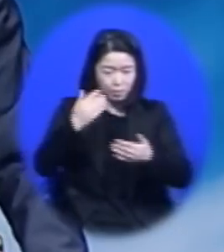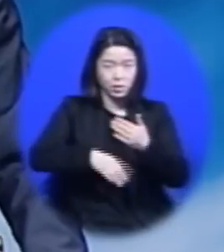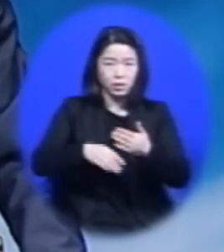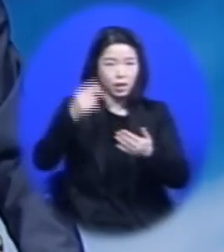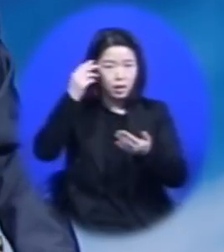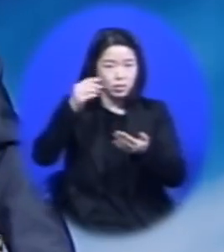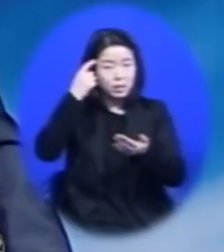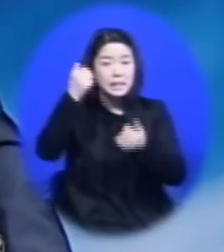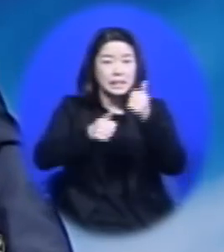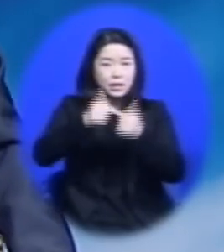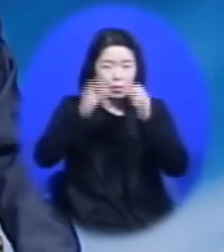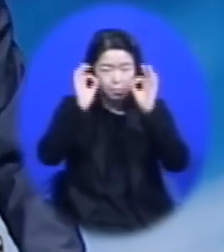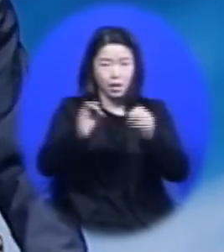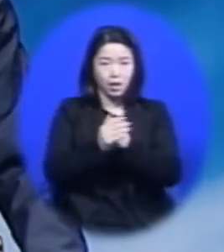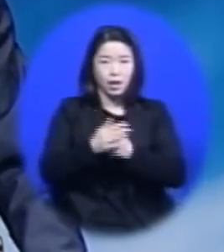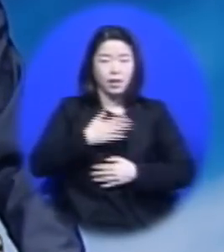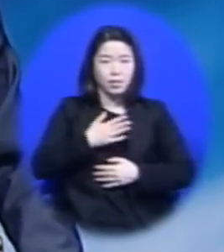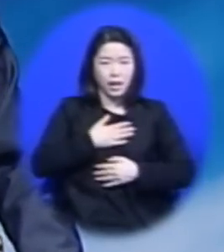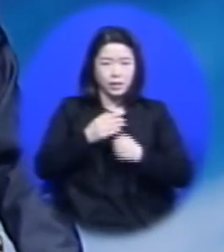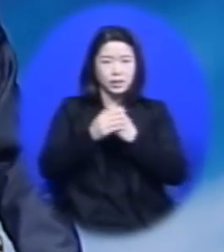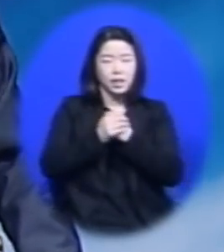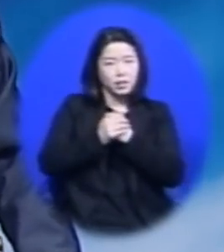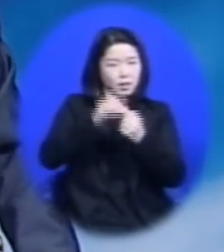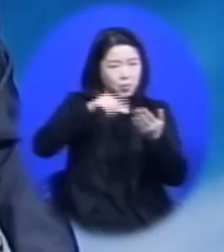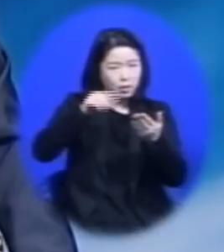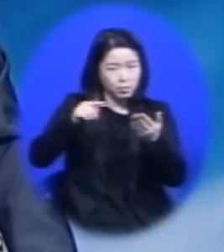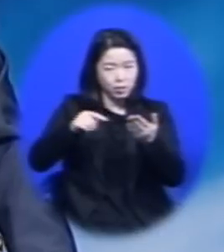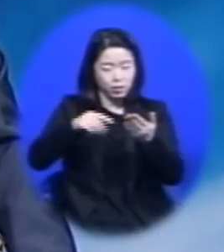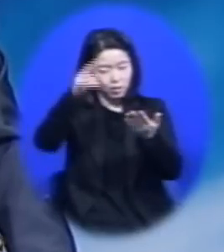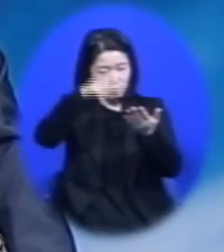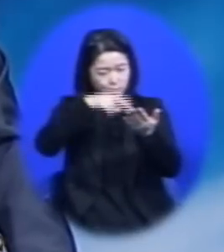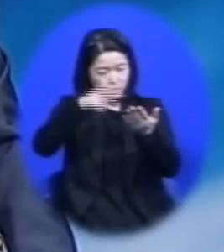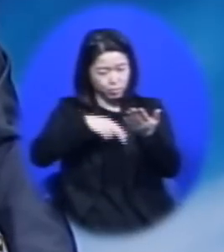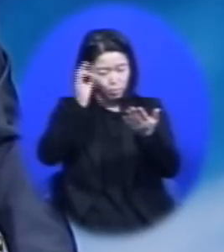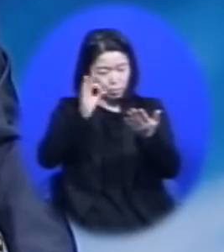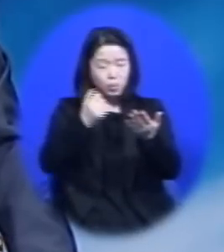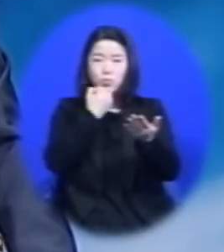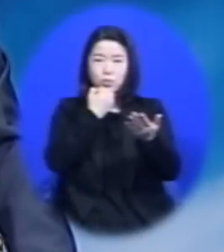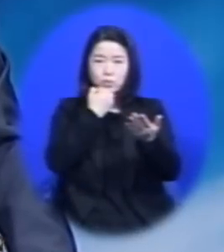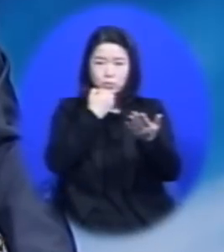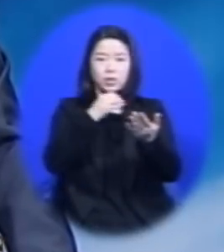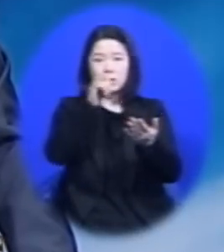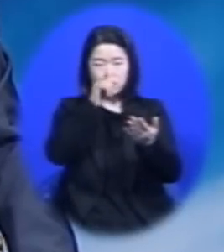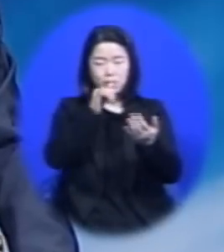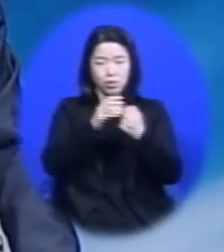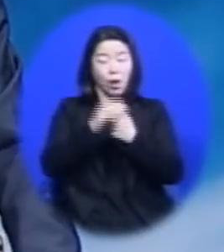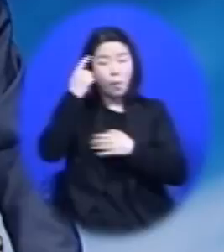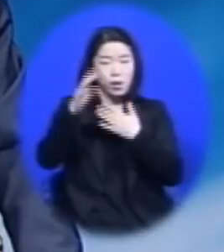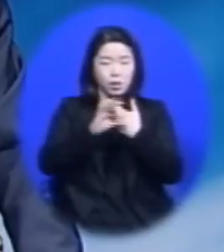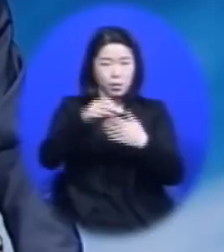되었다 나는 세지만 학생이었는데 시험지를 대강 훑어보고는 웃음을 짓지 않을 수 없었다